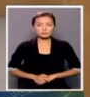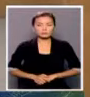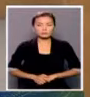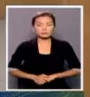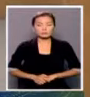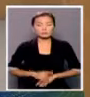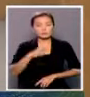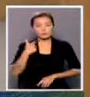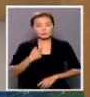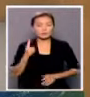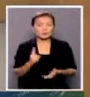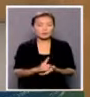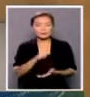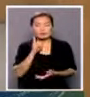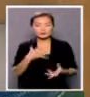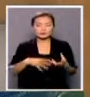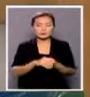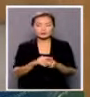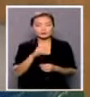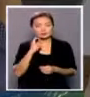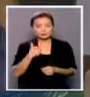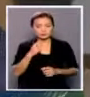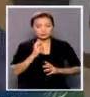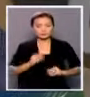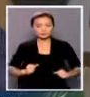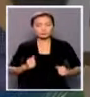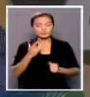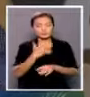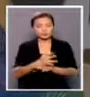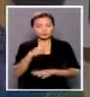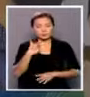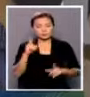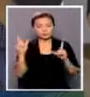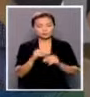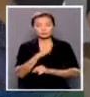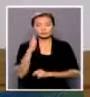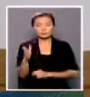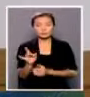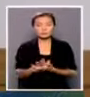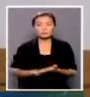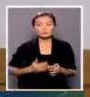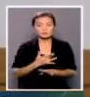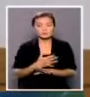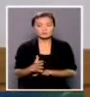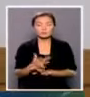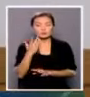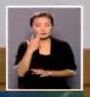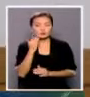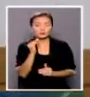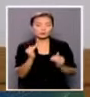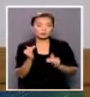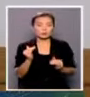парыз, міндет. Қасқа тартызілген сайдың тасында жігіттер санаулы күннен соң әскер қатарына қосылады. Кіл кең иықты, бойшан, кибірі